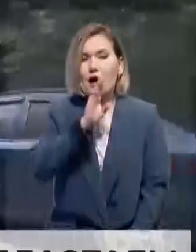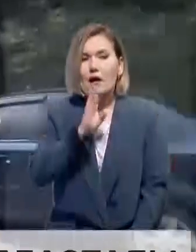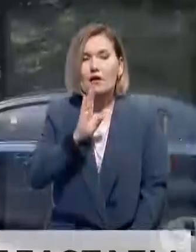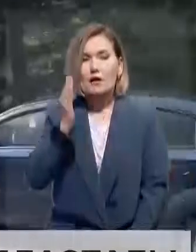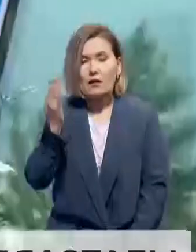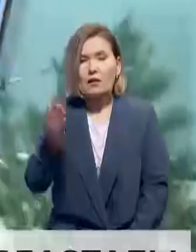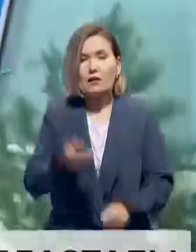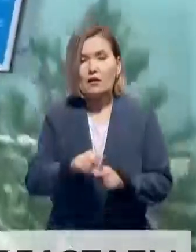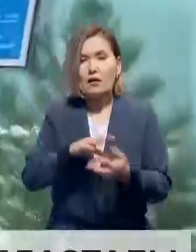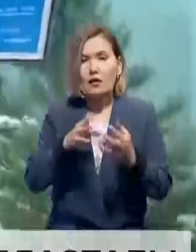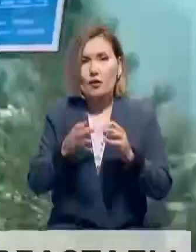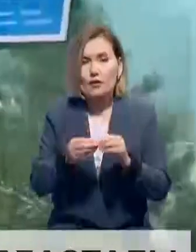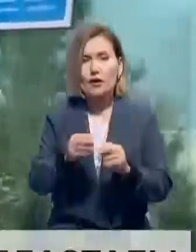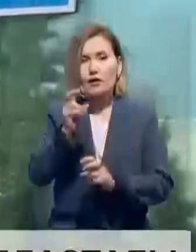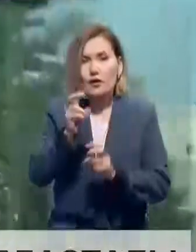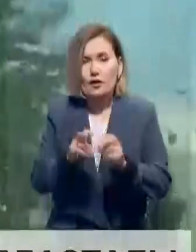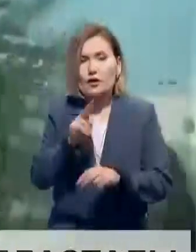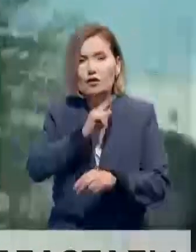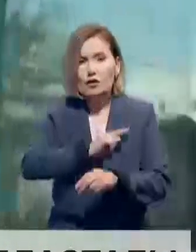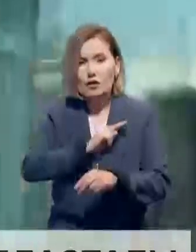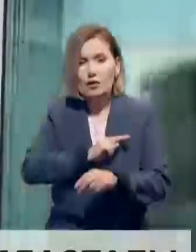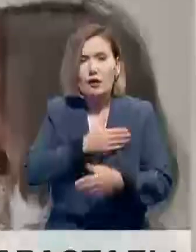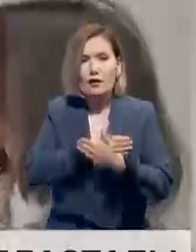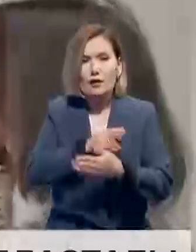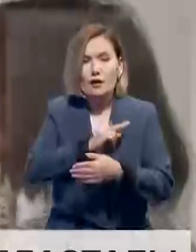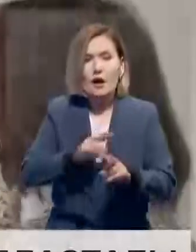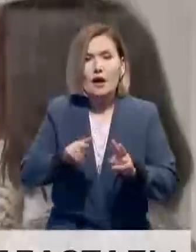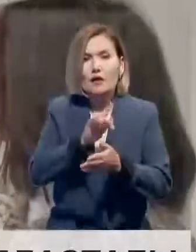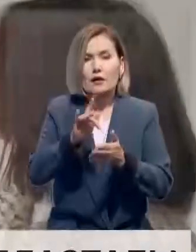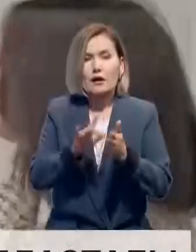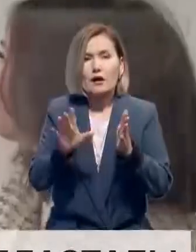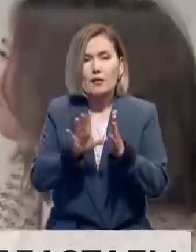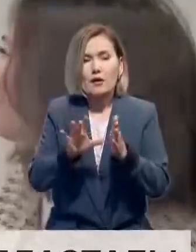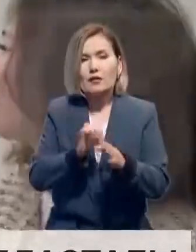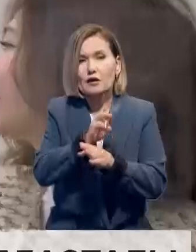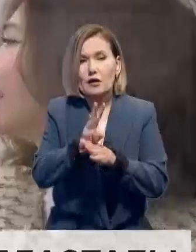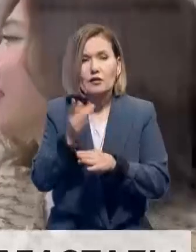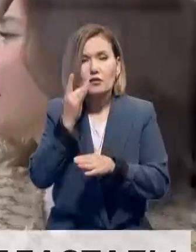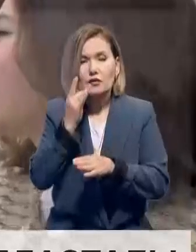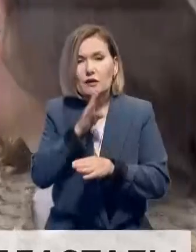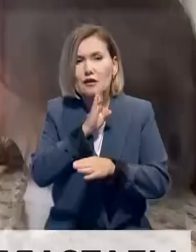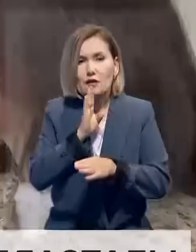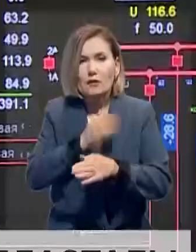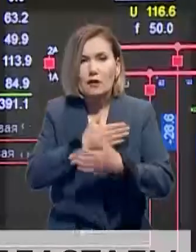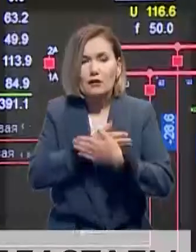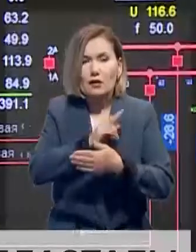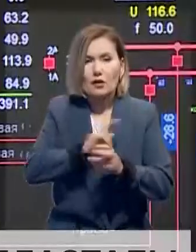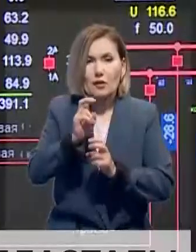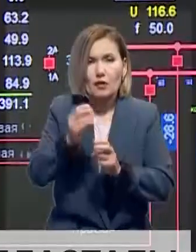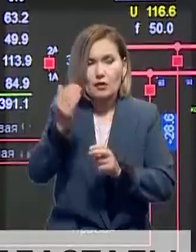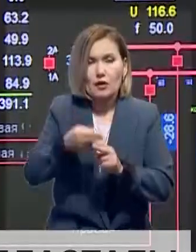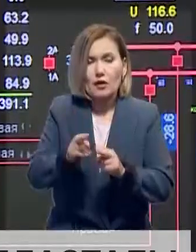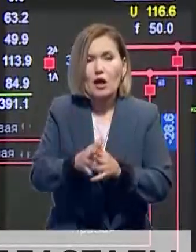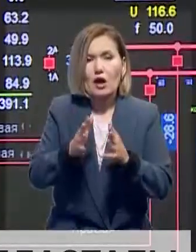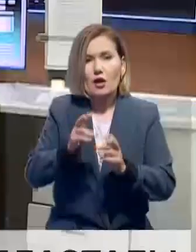Байбатырованы өзі еңбек ететін орынның шамшырағы десе де болады. Ол Астананы электр қуатымен қамтамасыз ететін компанияда жұмыс істейді. Оған